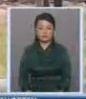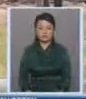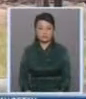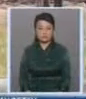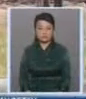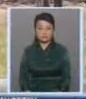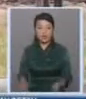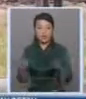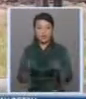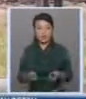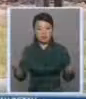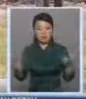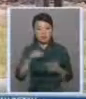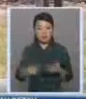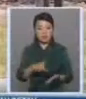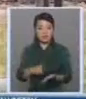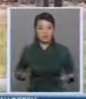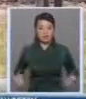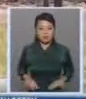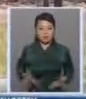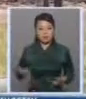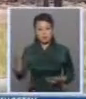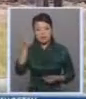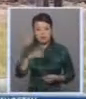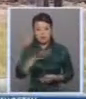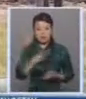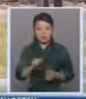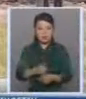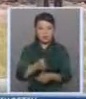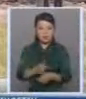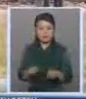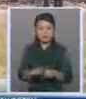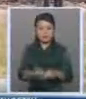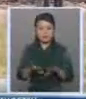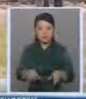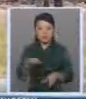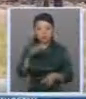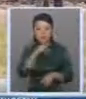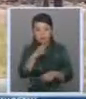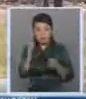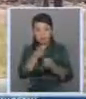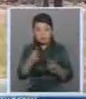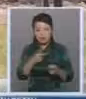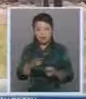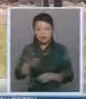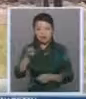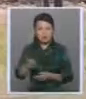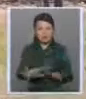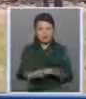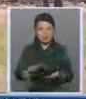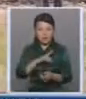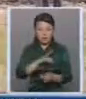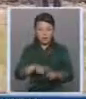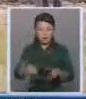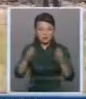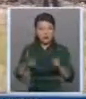что апатты ең алдымен қала тұрғындары байқаған. Олар қалалық әкімдікке сиырлары мұнай өнімдерінен уланғаны туралы шағымданған. Оқиға орнына